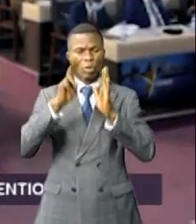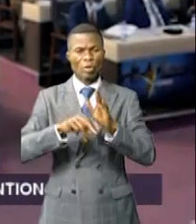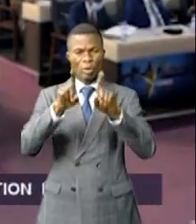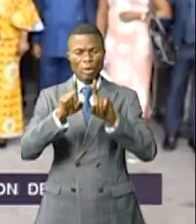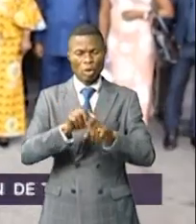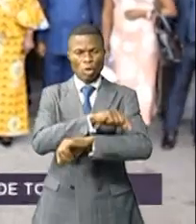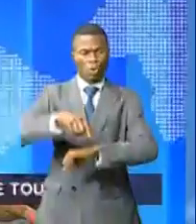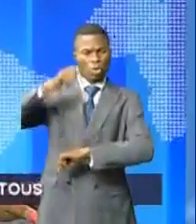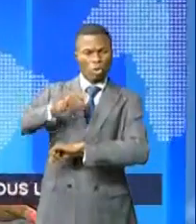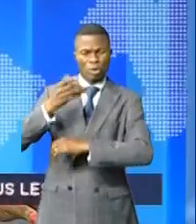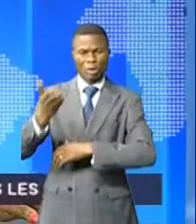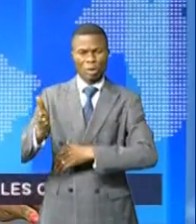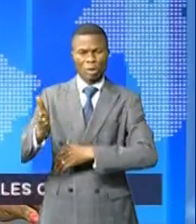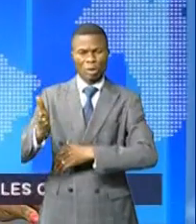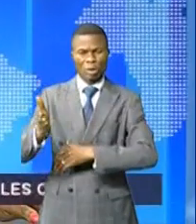cours et tribunaux.